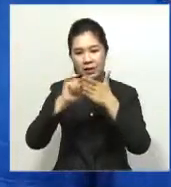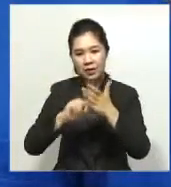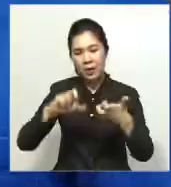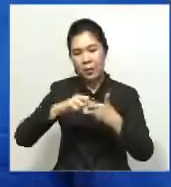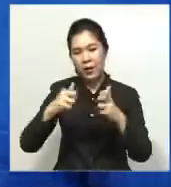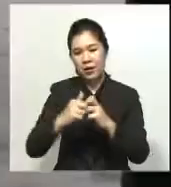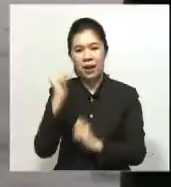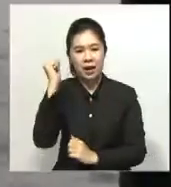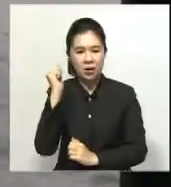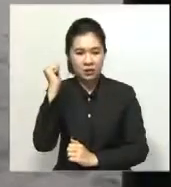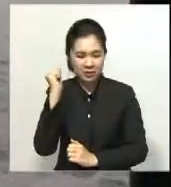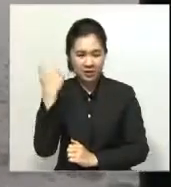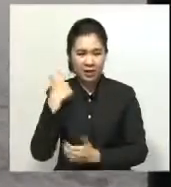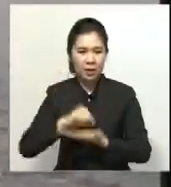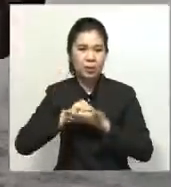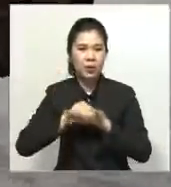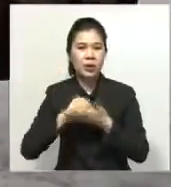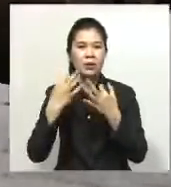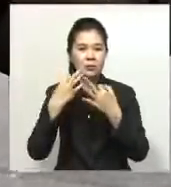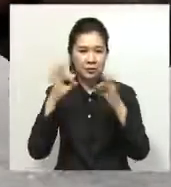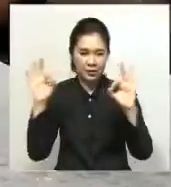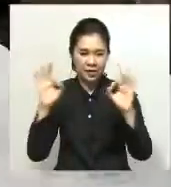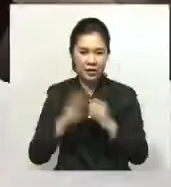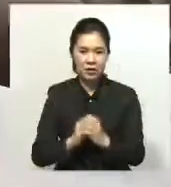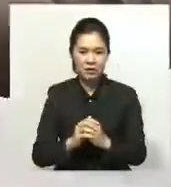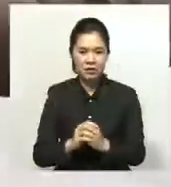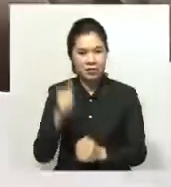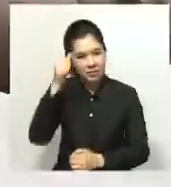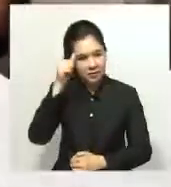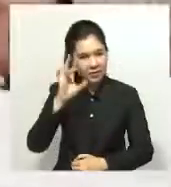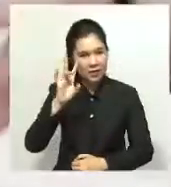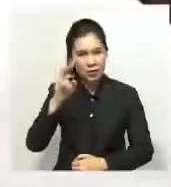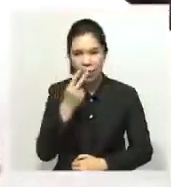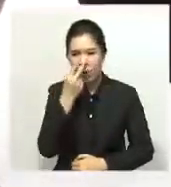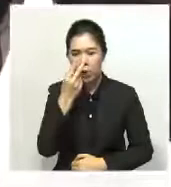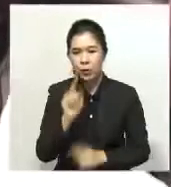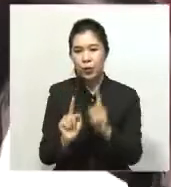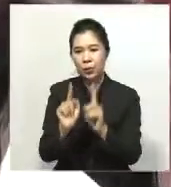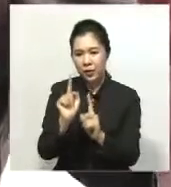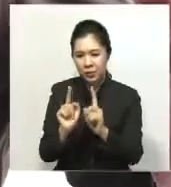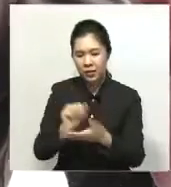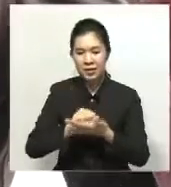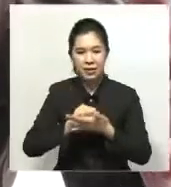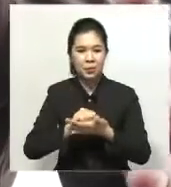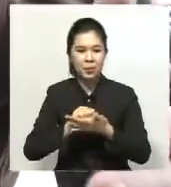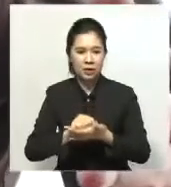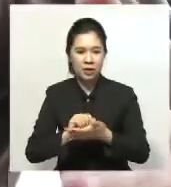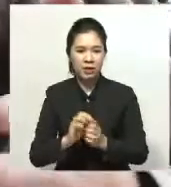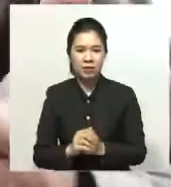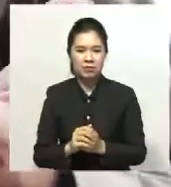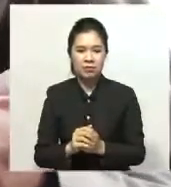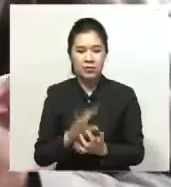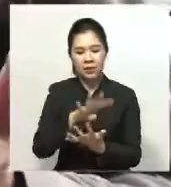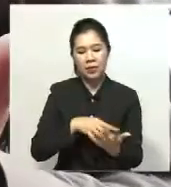ขปัญหารถโดยสารชัตเทิลบัสบริการฟรีแล้วก็ขอเวลา7วันเพื่อประเมินเวลาการเดินทางและการให้บริการหรืออาจจะ